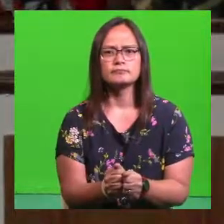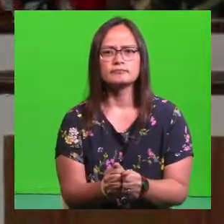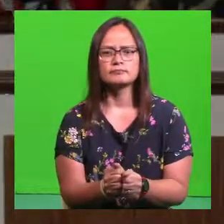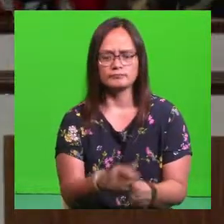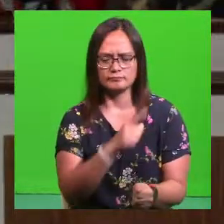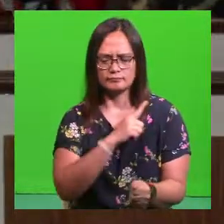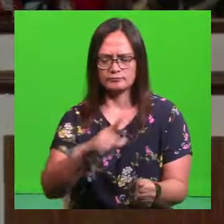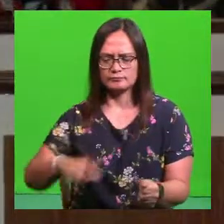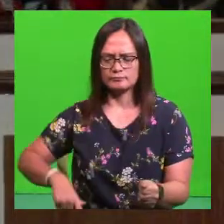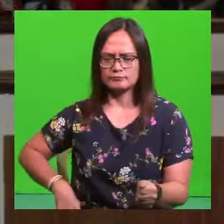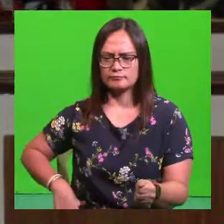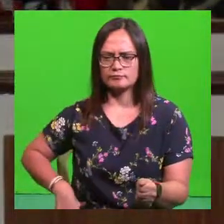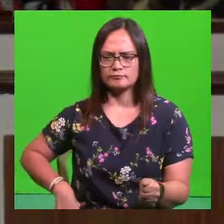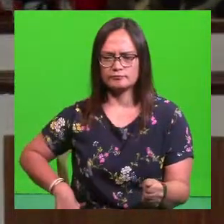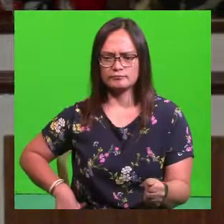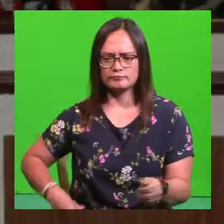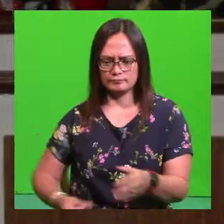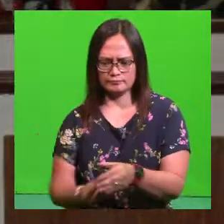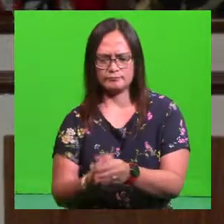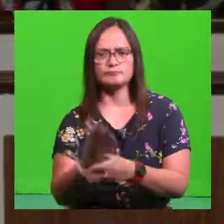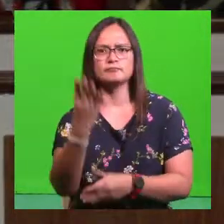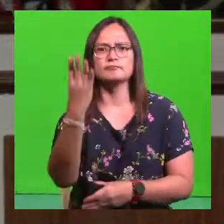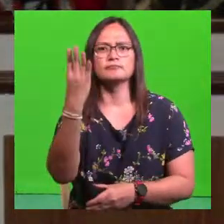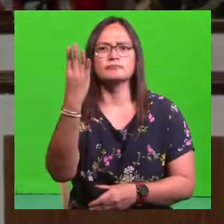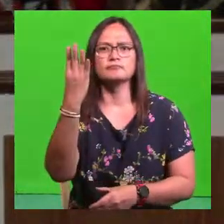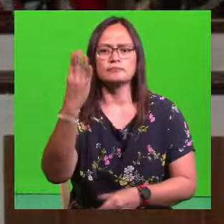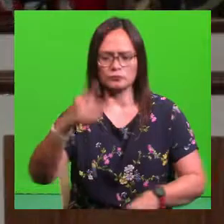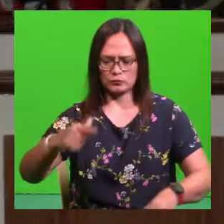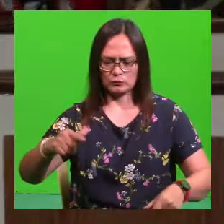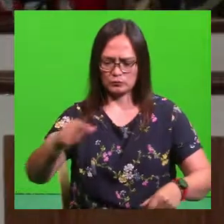atin din yun, together.